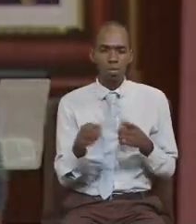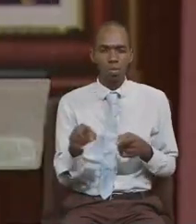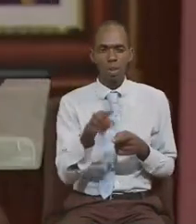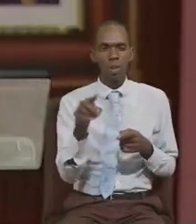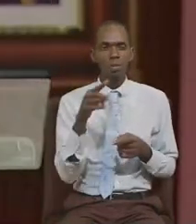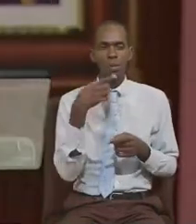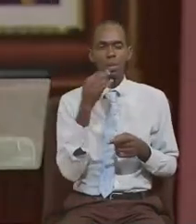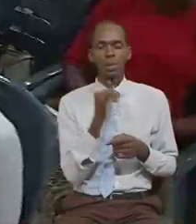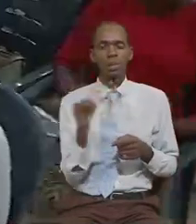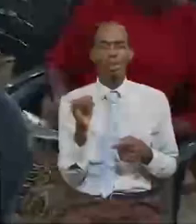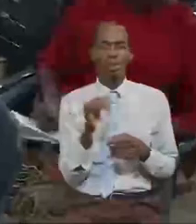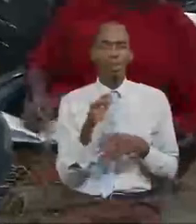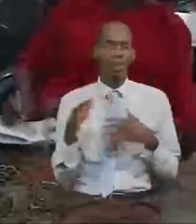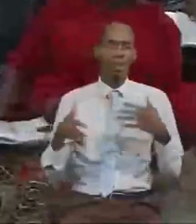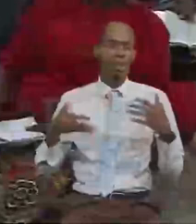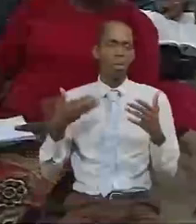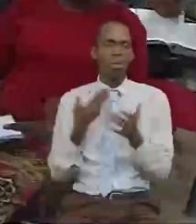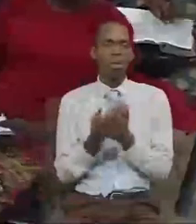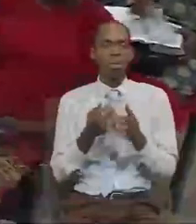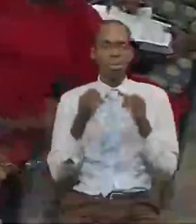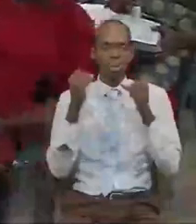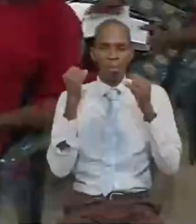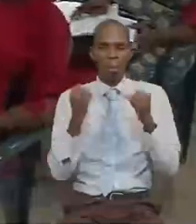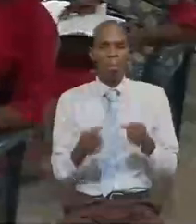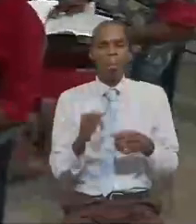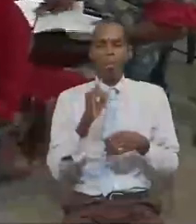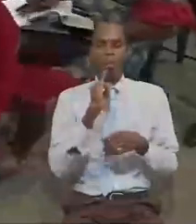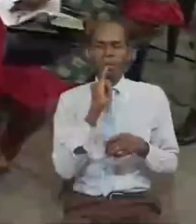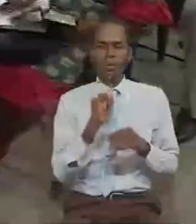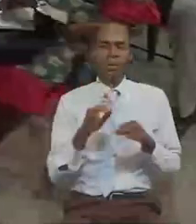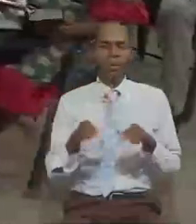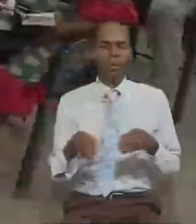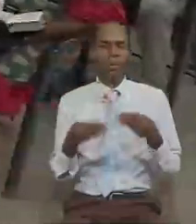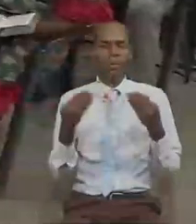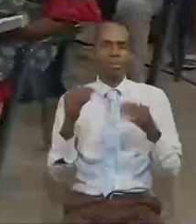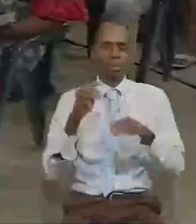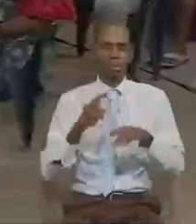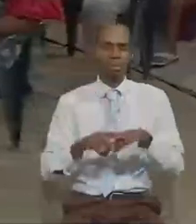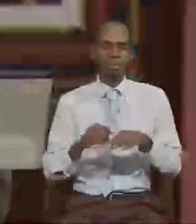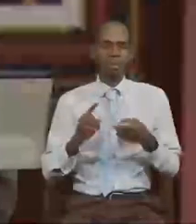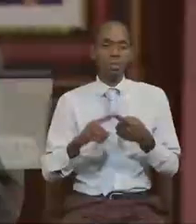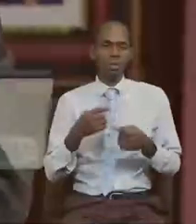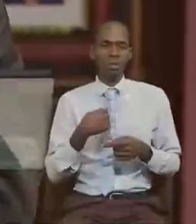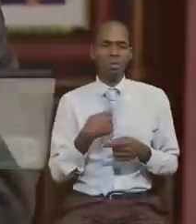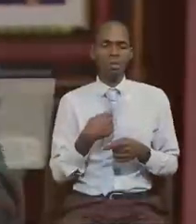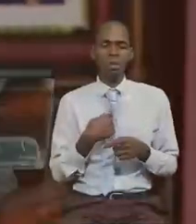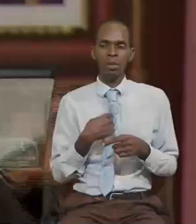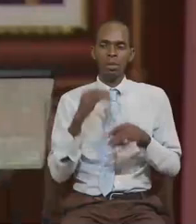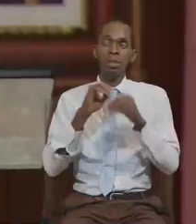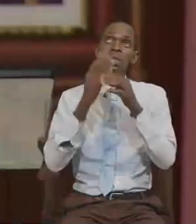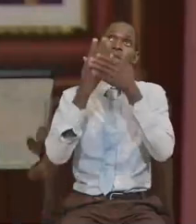Dites-moi ce qu'il a dit. Tout pouvoir m'a été donné dans le